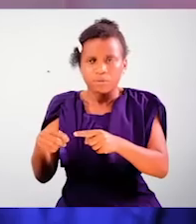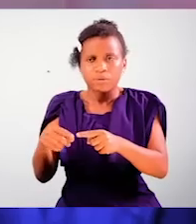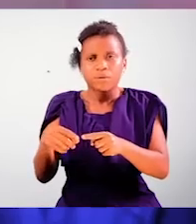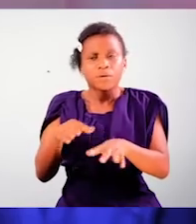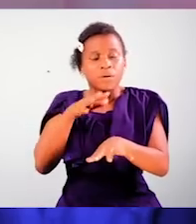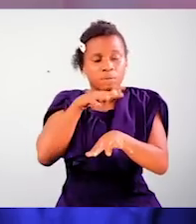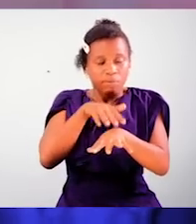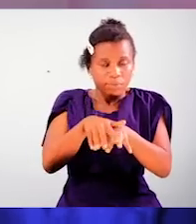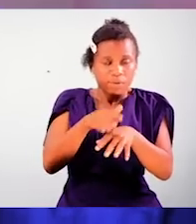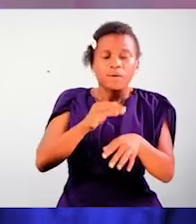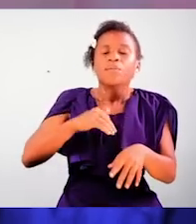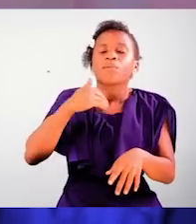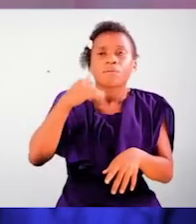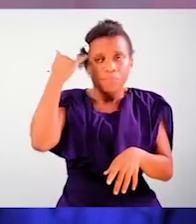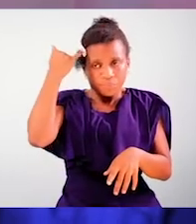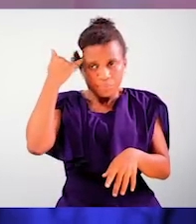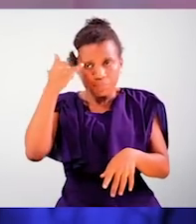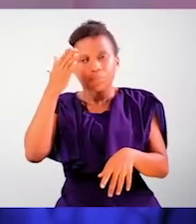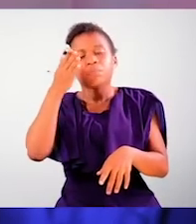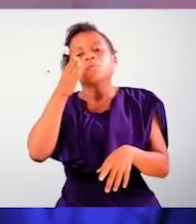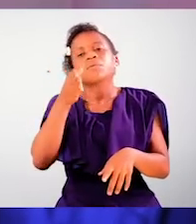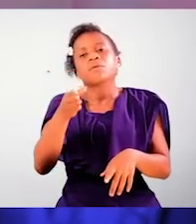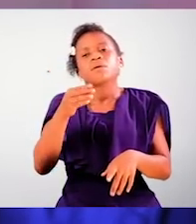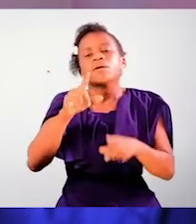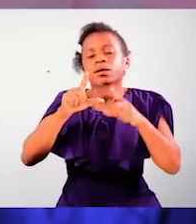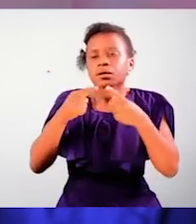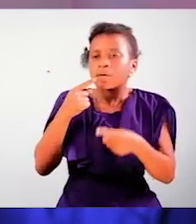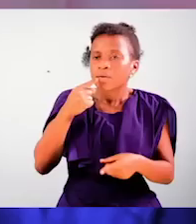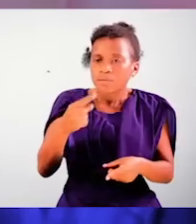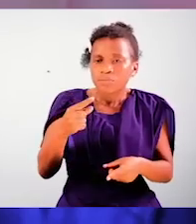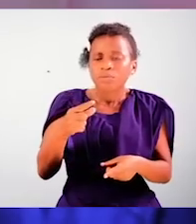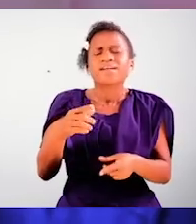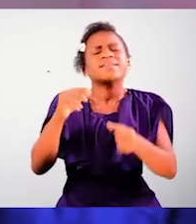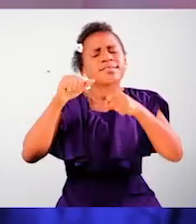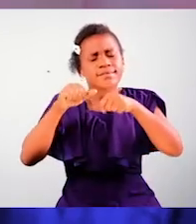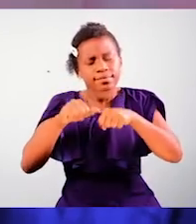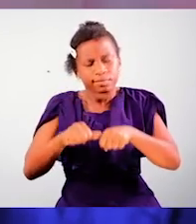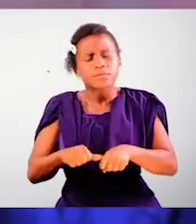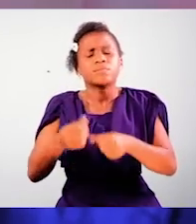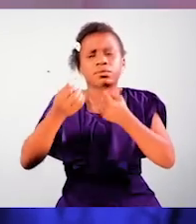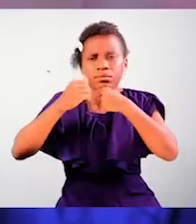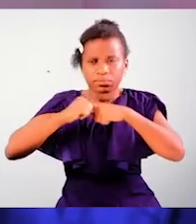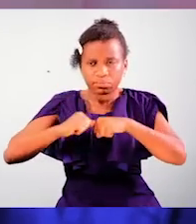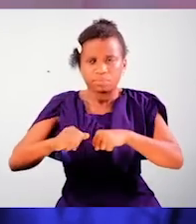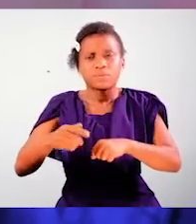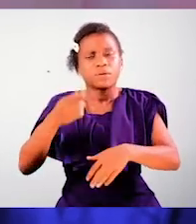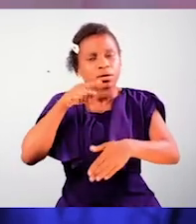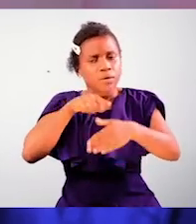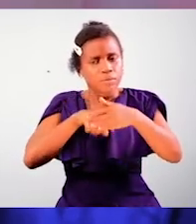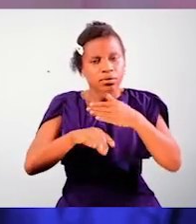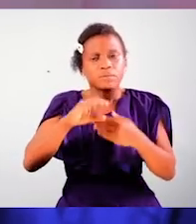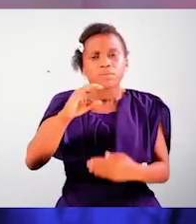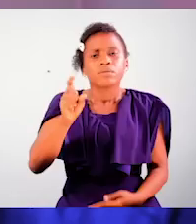agizo, hilo ni moja kwa moja likatekelezwa. Ile CAG tumeona kitu kikubwa sana Mheshimiwa Rais